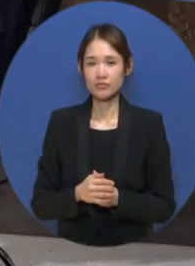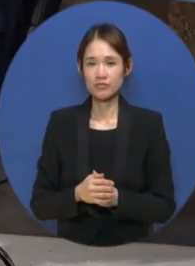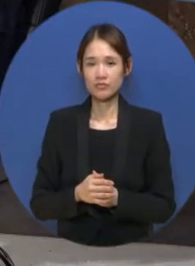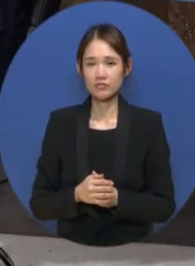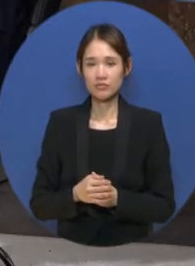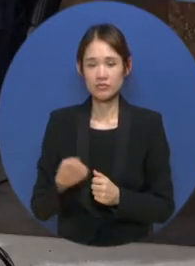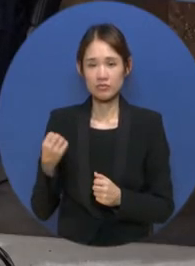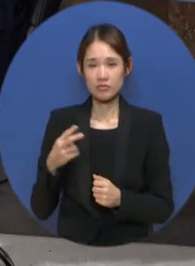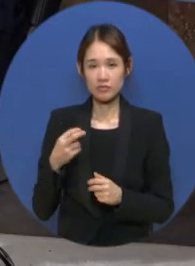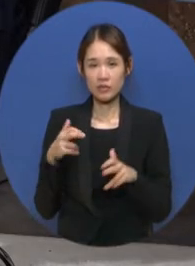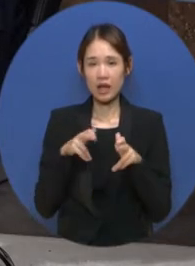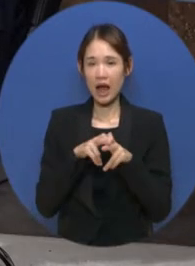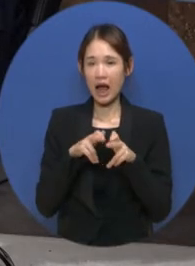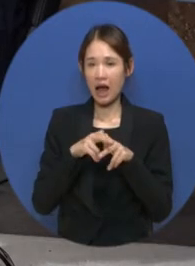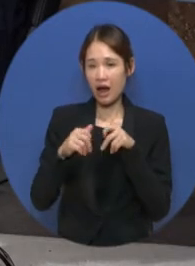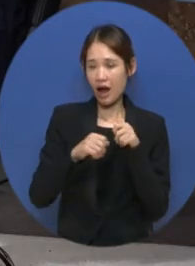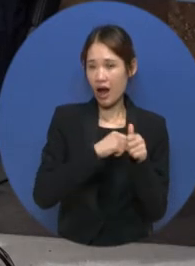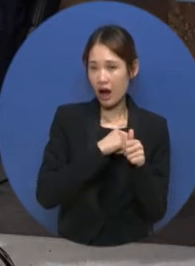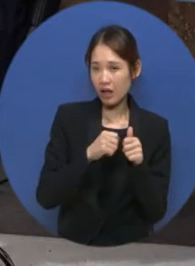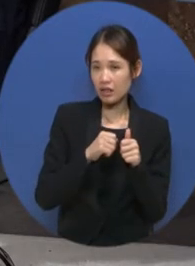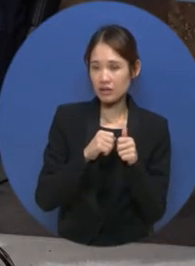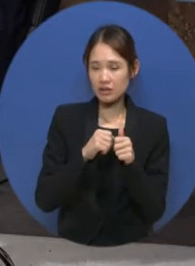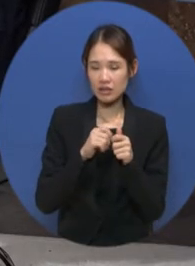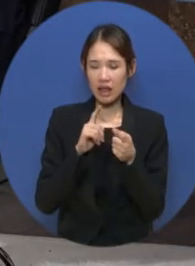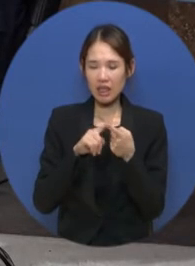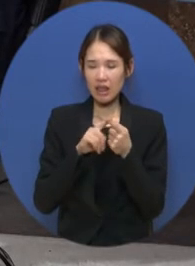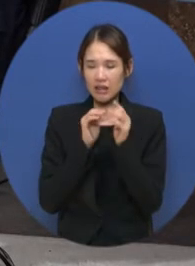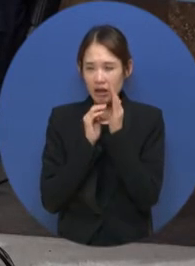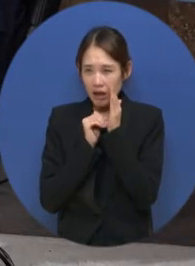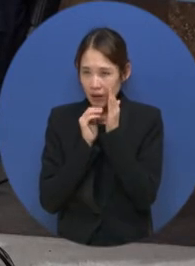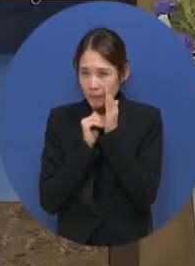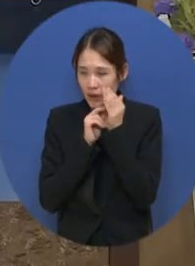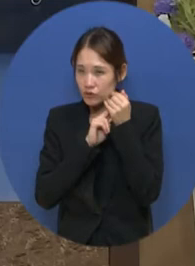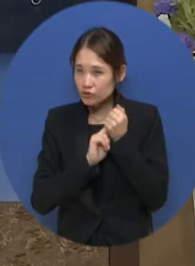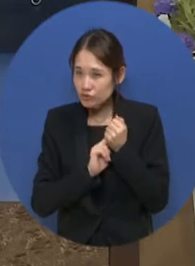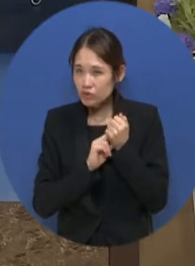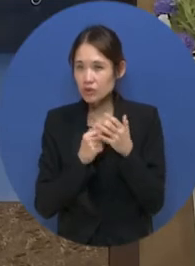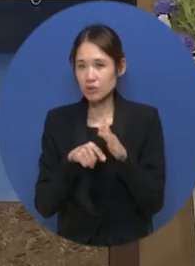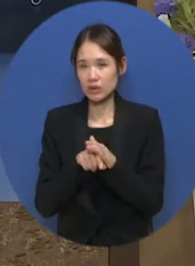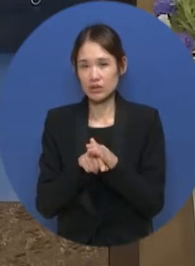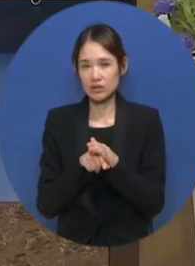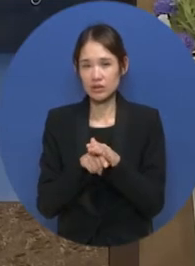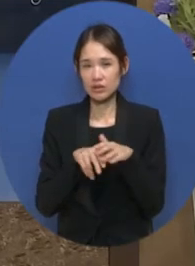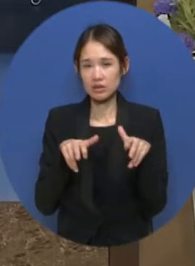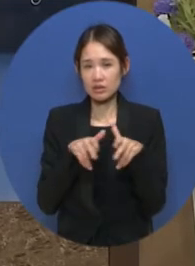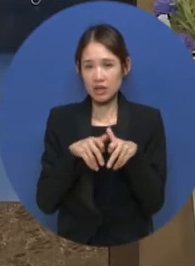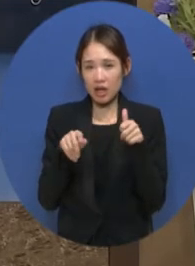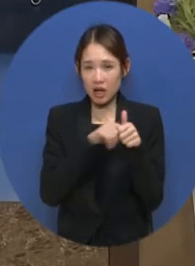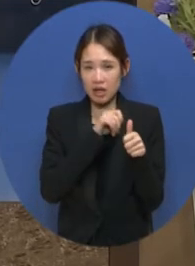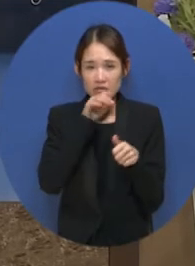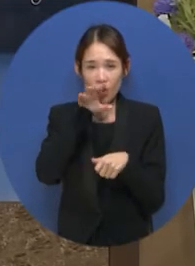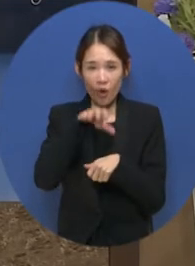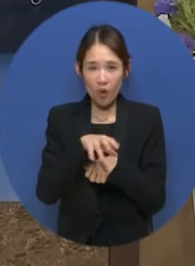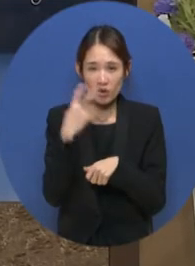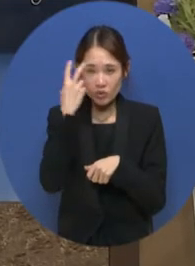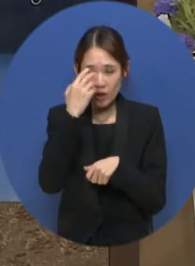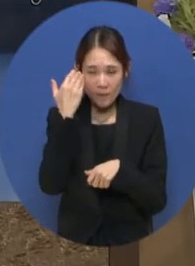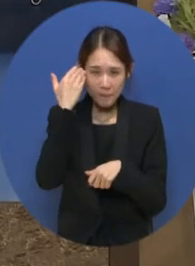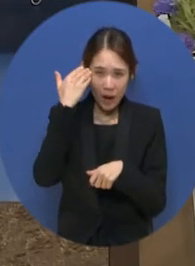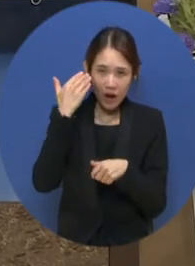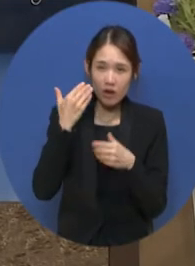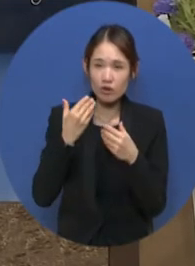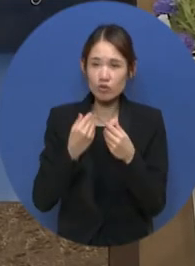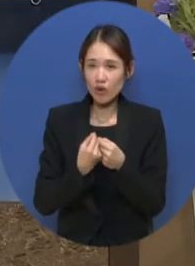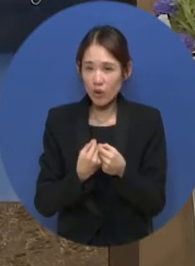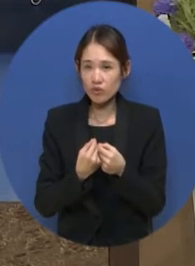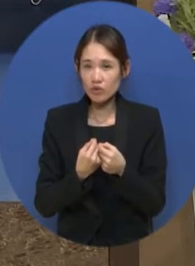그리고 또 이 장애인 학대 를 한 사실 은폐를 하기 위해서 장애인 학대 현장에 조세를 방해 할 경우에는